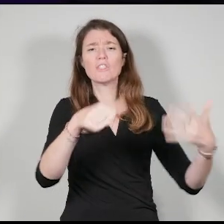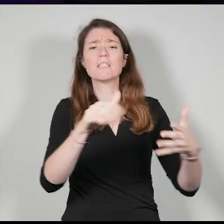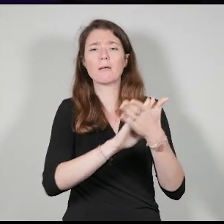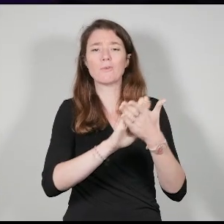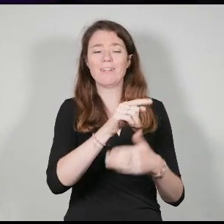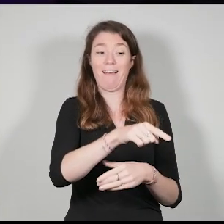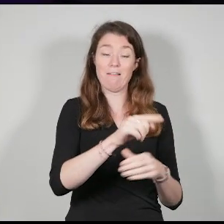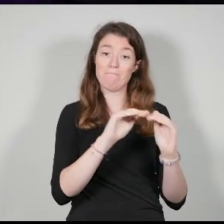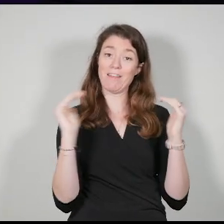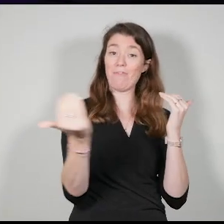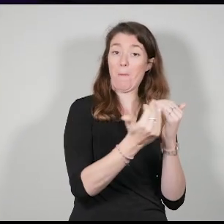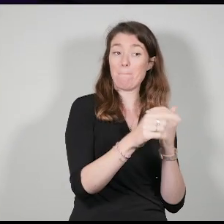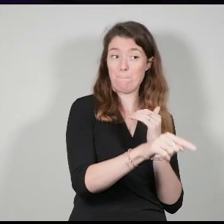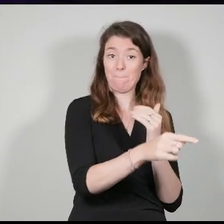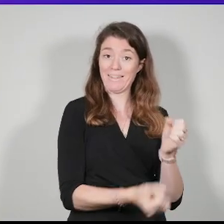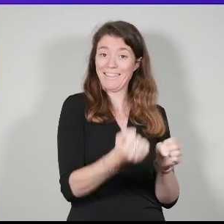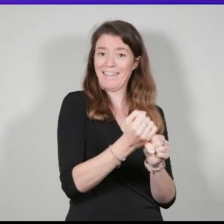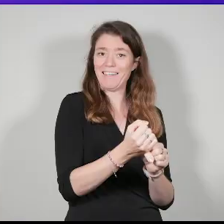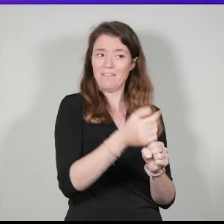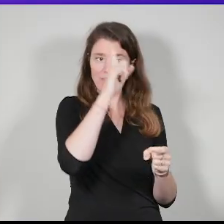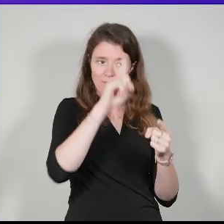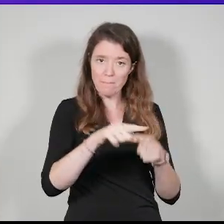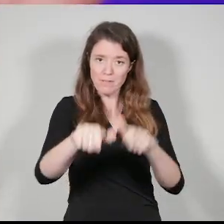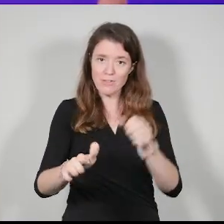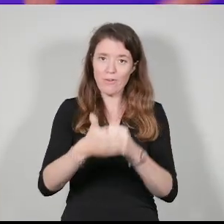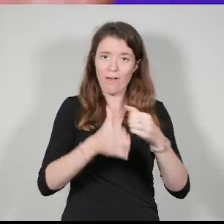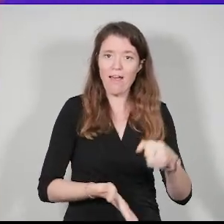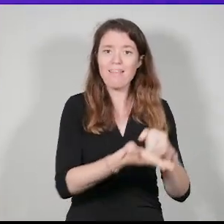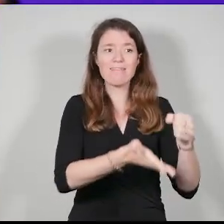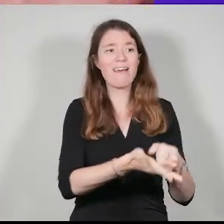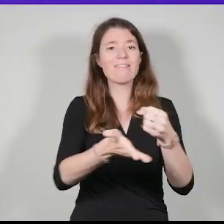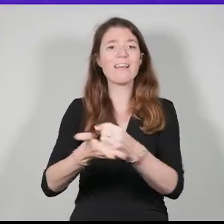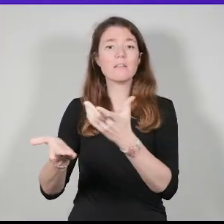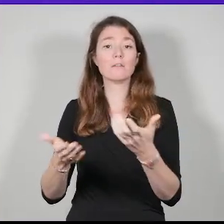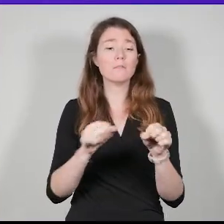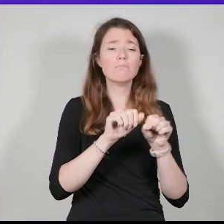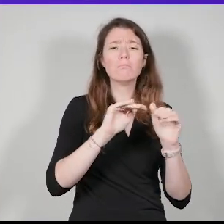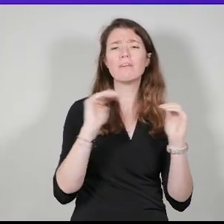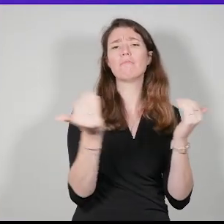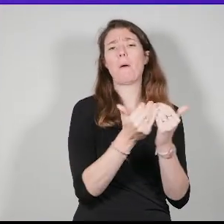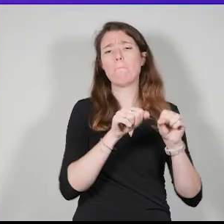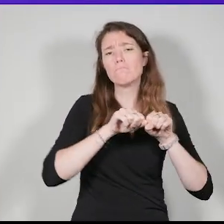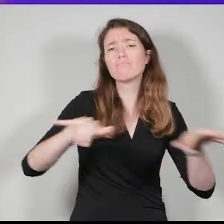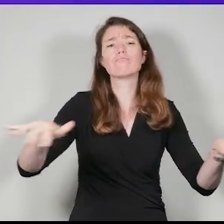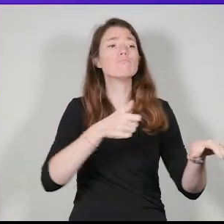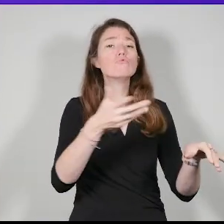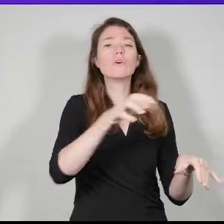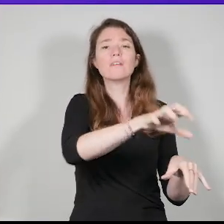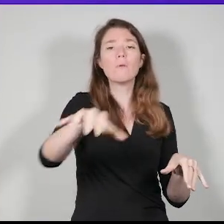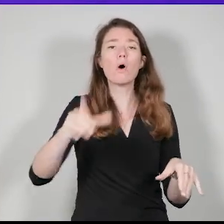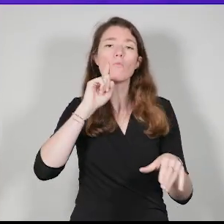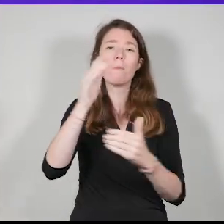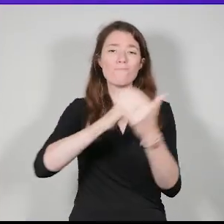une plateforme de soutien aux aidants. Alors, ces plateformes, elles se sont déployées dans beaucoup de territoires, suite au plan